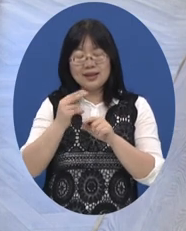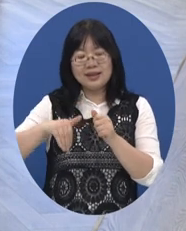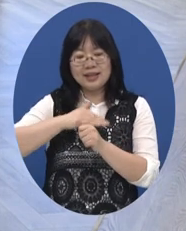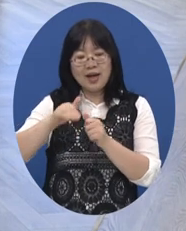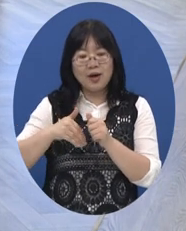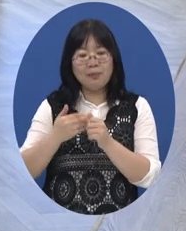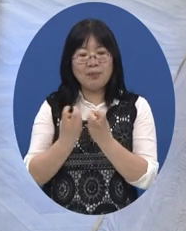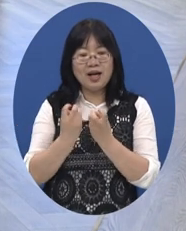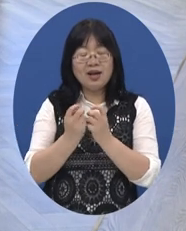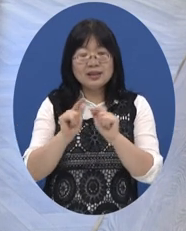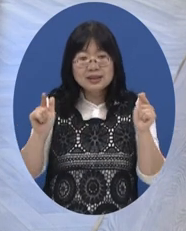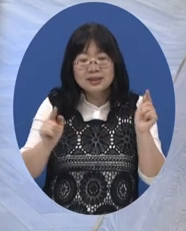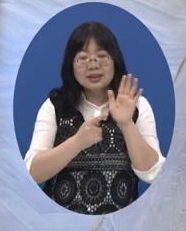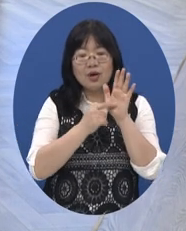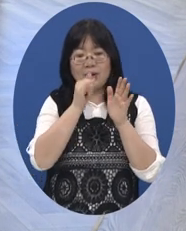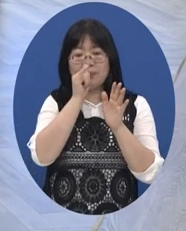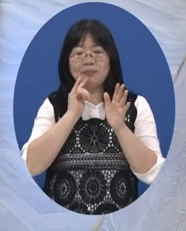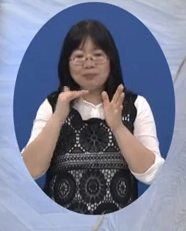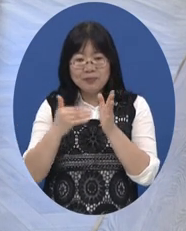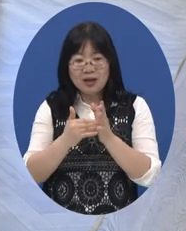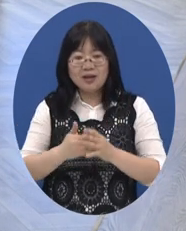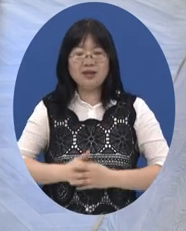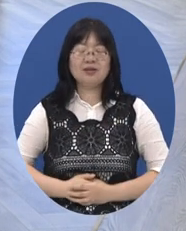협력 사업 추진 방안 등이 나왔습니다